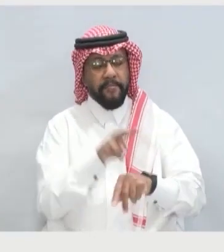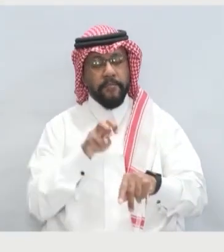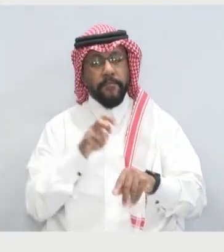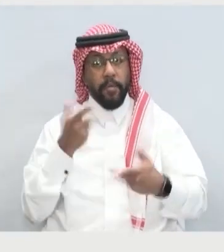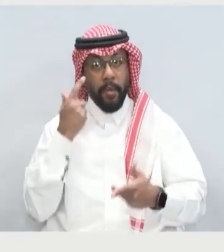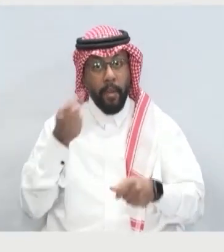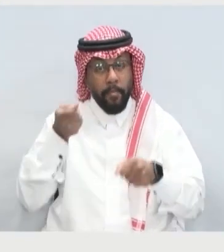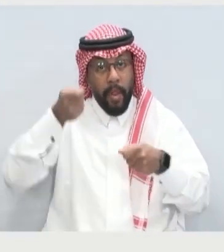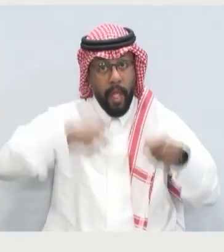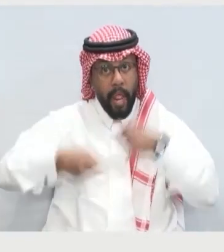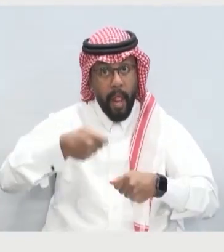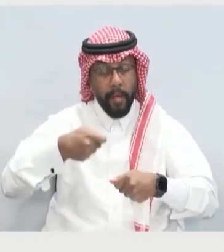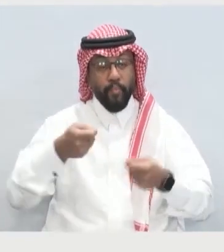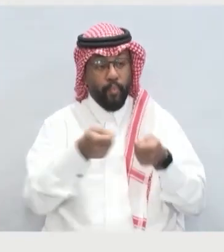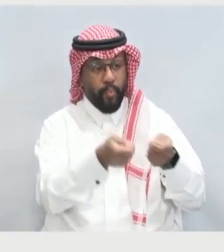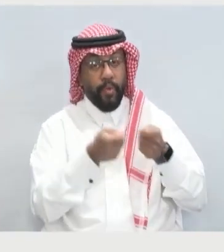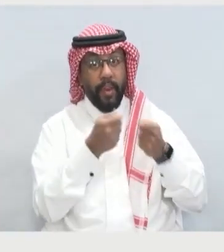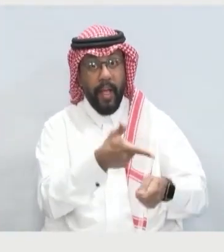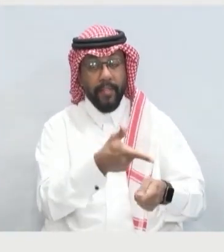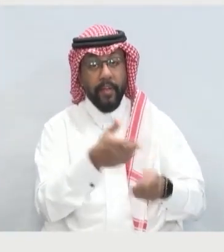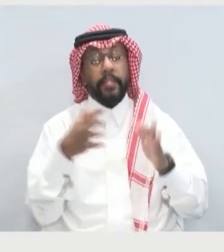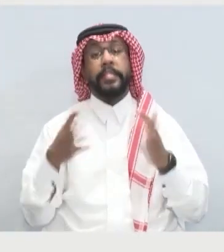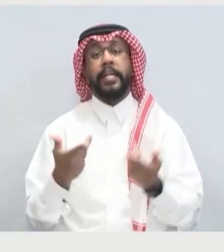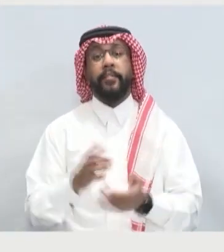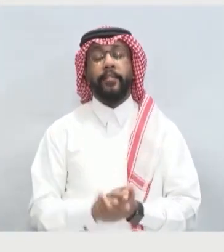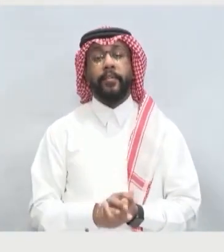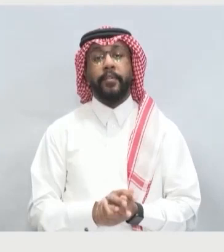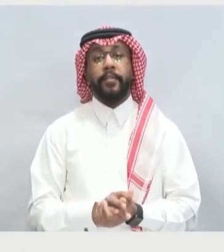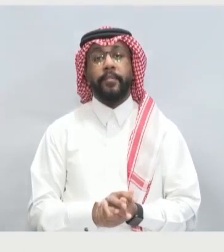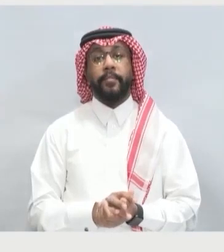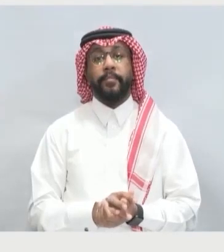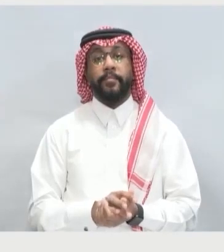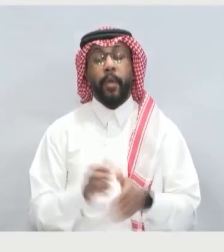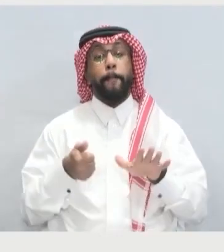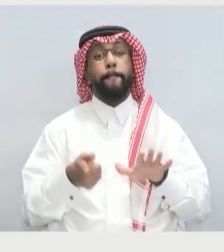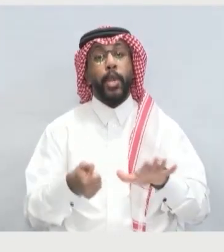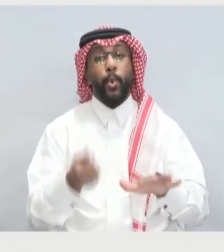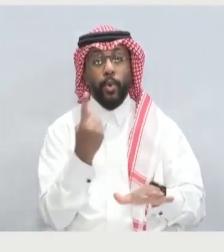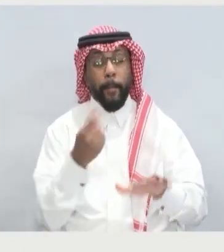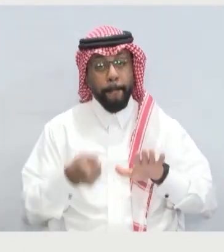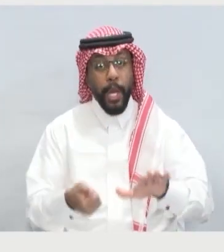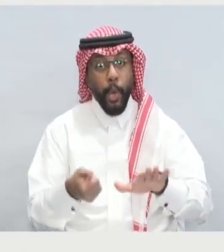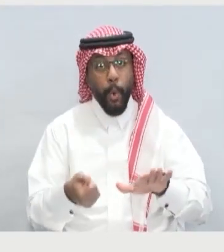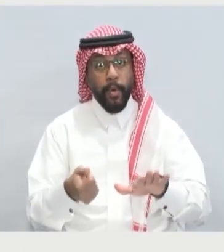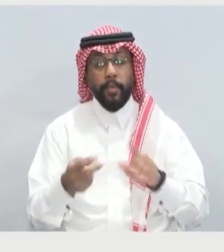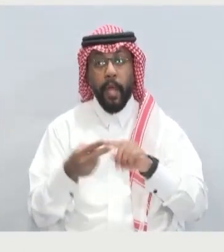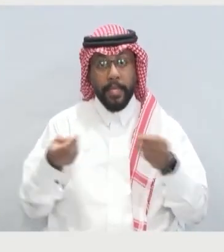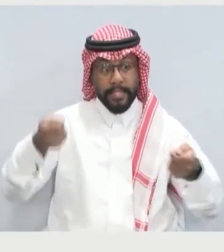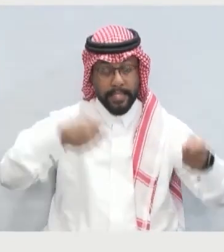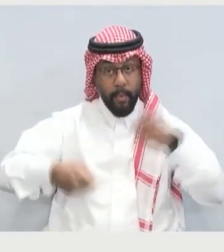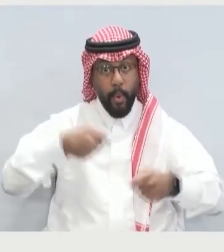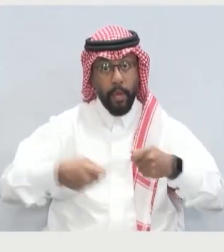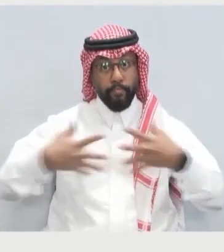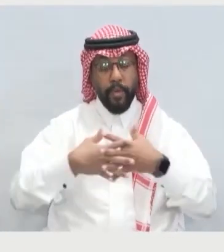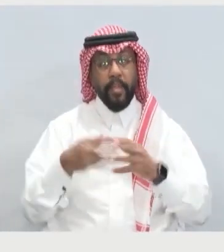اجمالي حقوق المساهمين مليون ريال اذا لا بد ان تكون الاصول كم ذكرنا لابد ان تساوى وبالتالي تصبح مليونين وهكذا